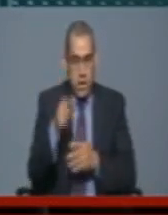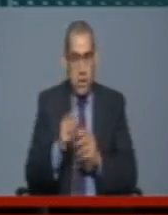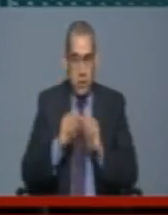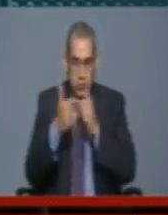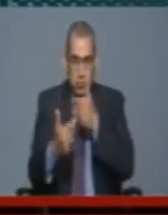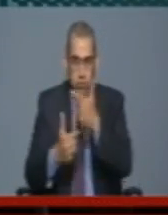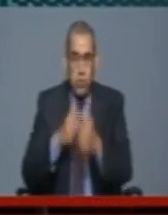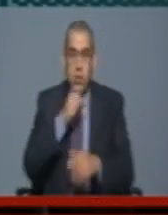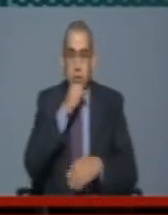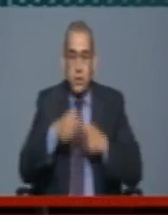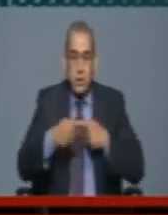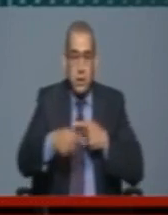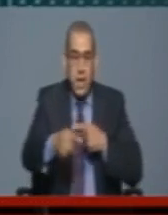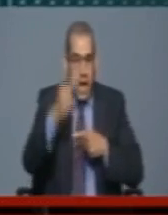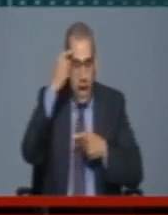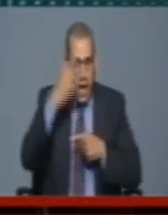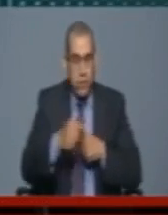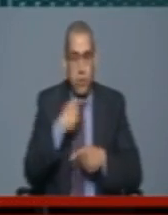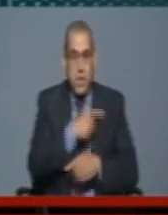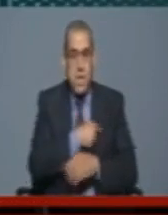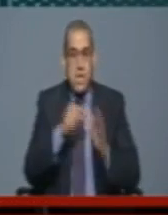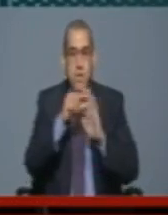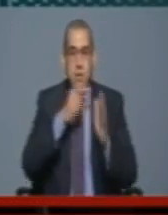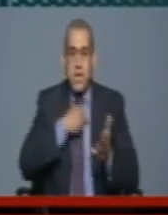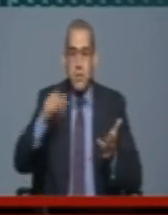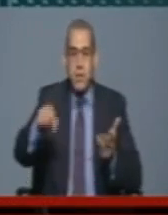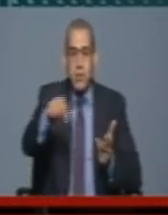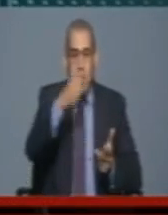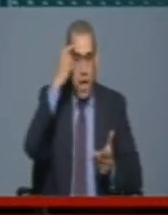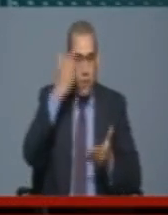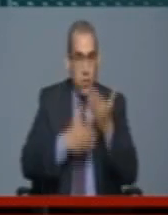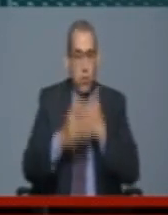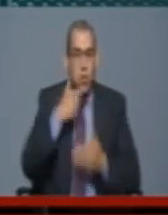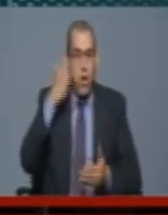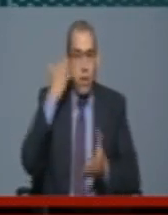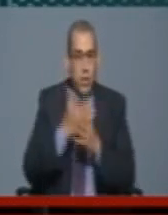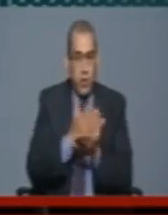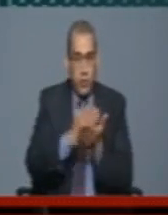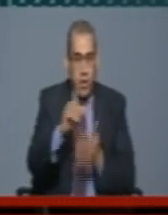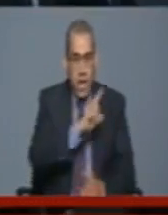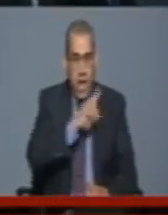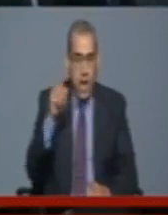وأحفادي سيدركون أسماء البلاد قبل عبرنتها وتهويدها.